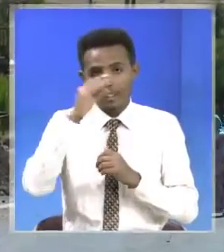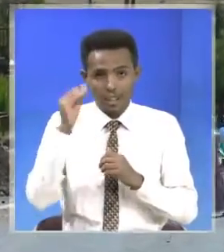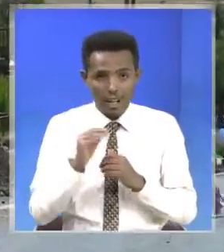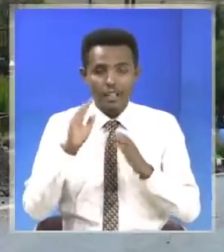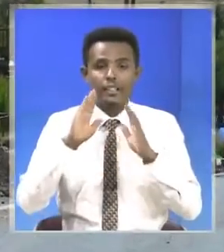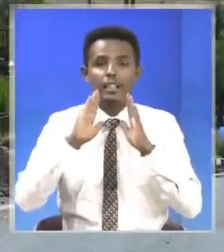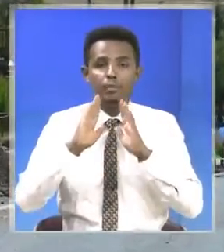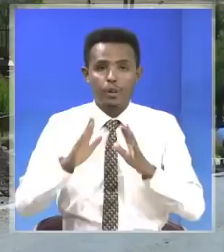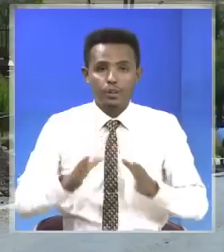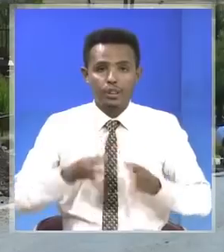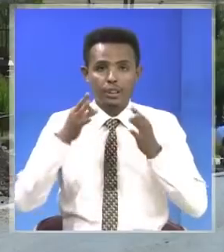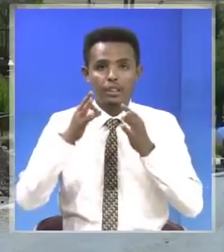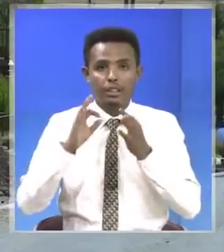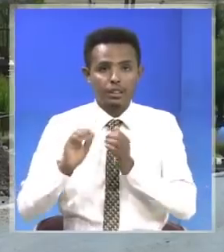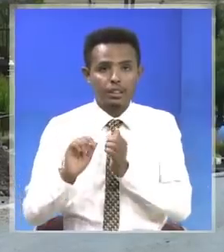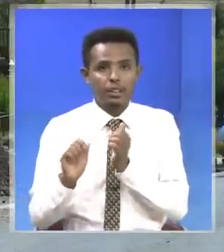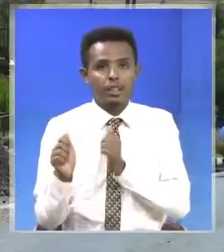እንዳለባቸውም ተመላክቷል።